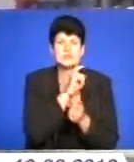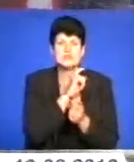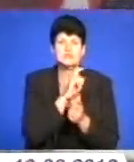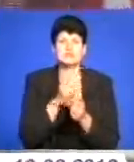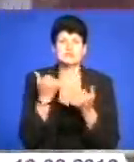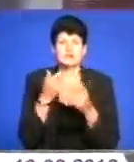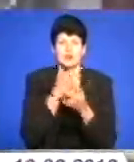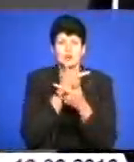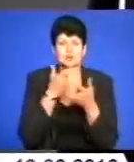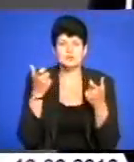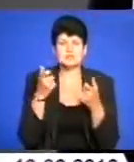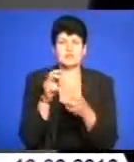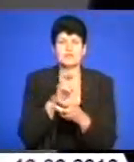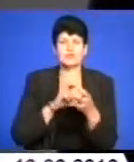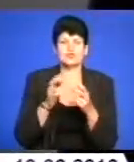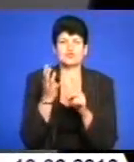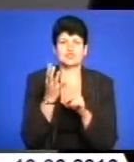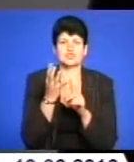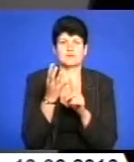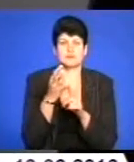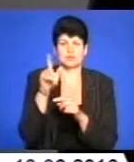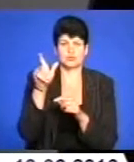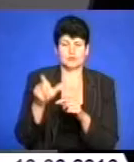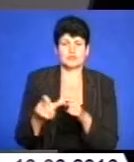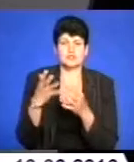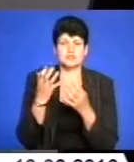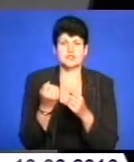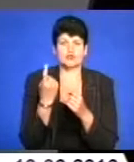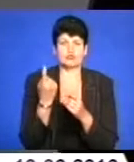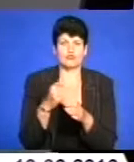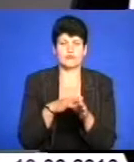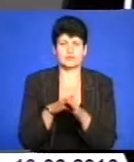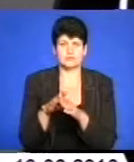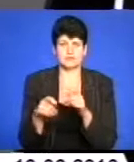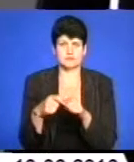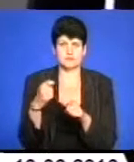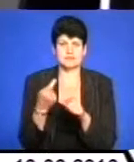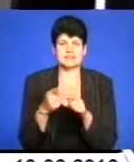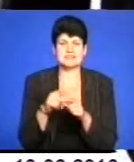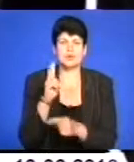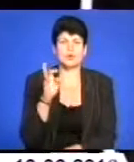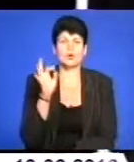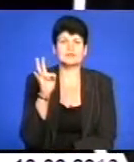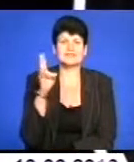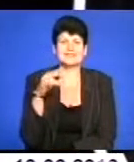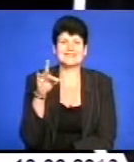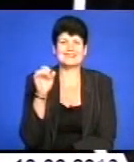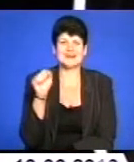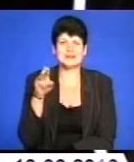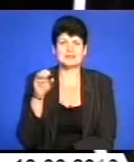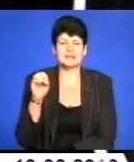правоохоронці оголосили у міжнародний розшук четверту особу, ще одного виконавця злочину. Це Кондратенко Максим